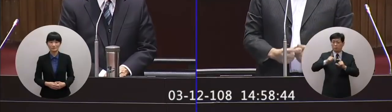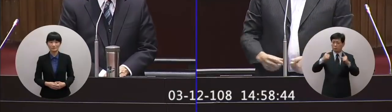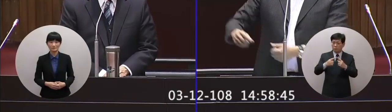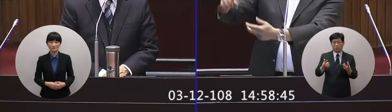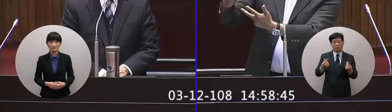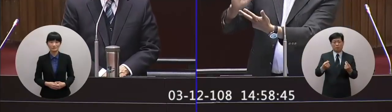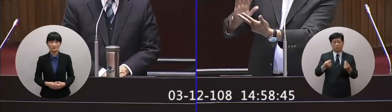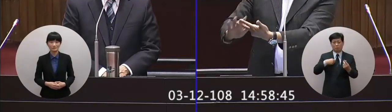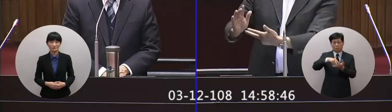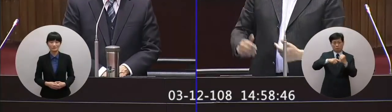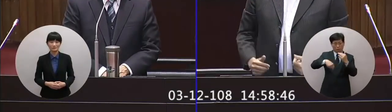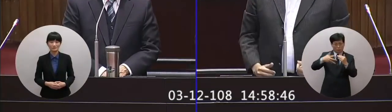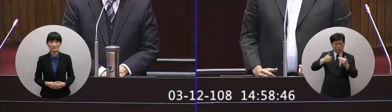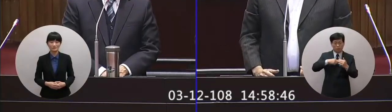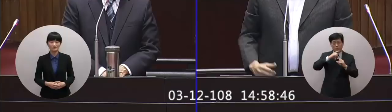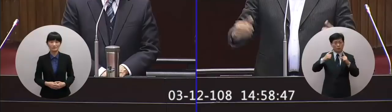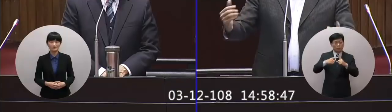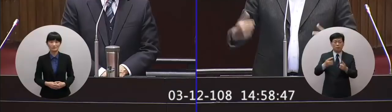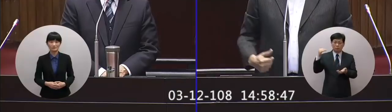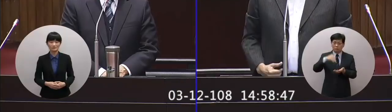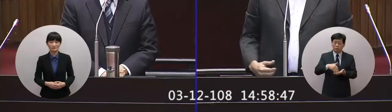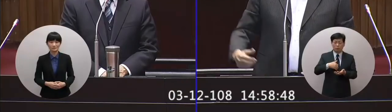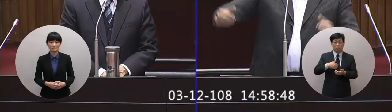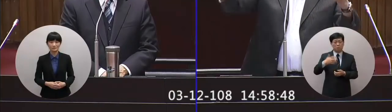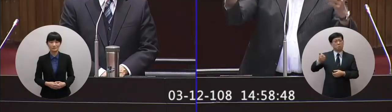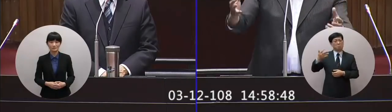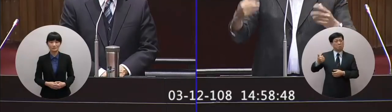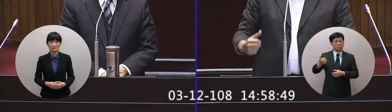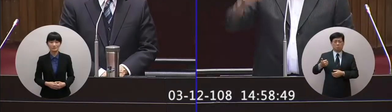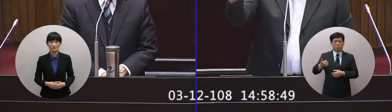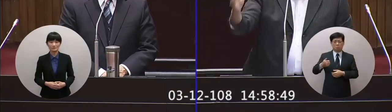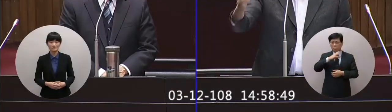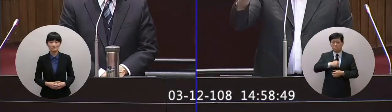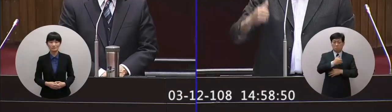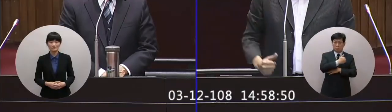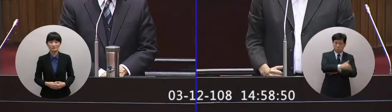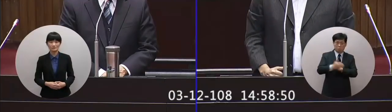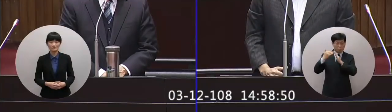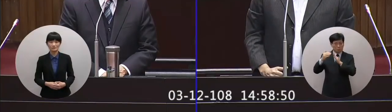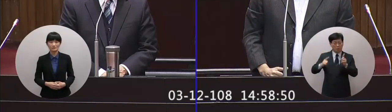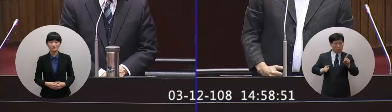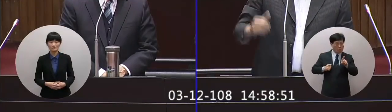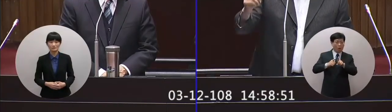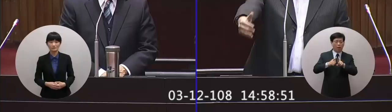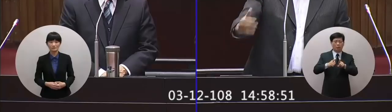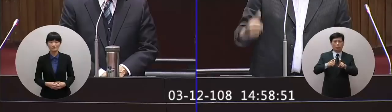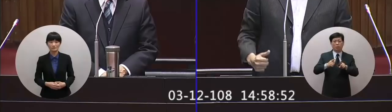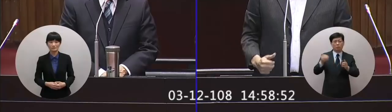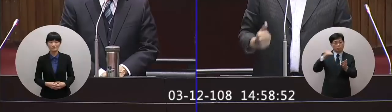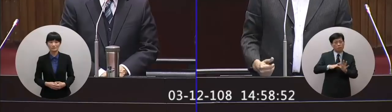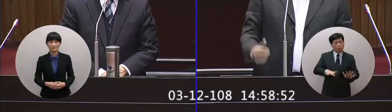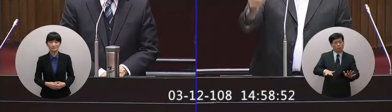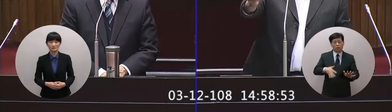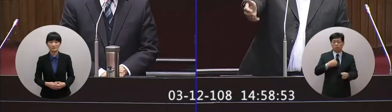人，立法院长也屏东人，啊，嘴拢在讲啥？要缩短城乡，缩短差距，这个实